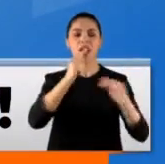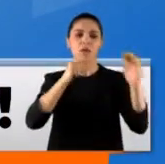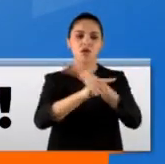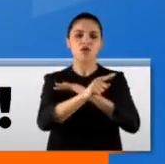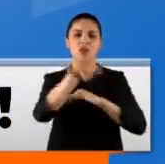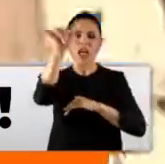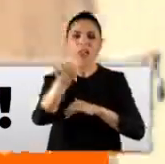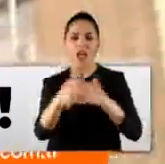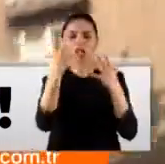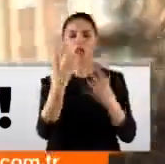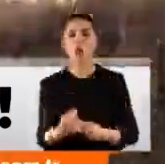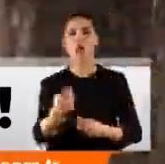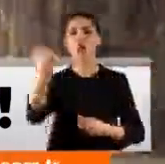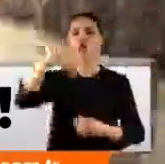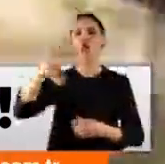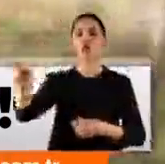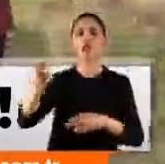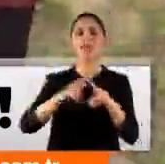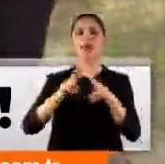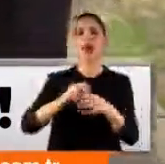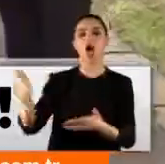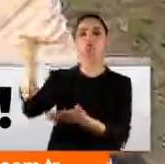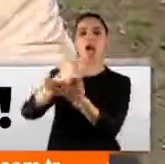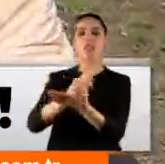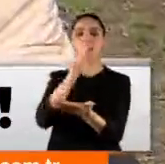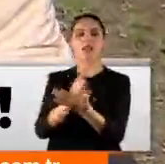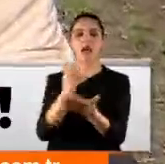şikayetleri haklı bularak yönetime kayyum atanmasına karar